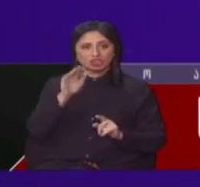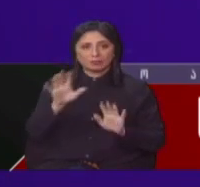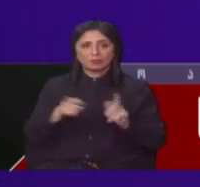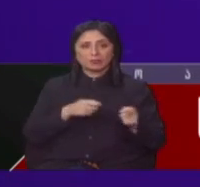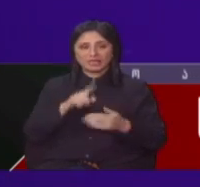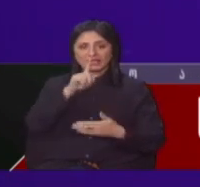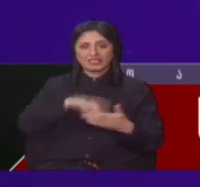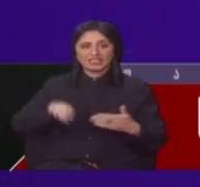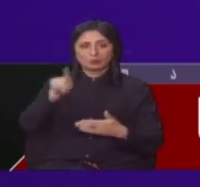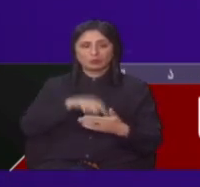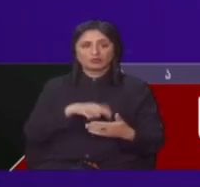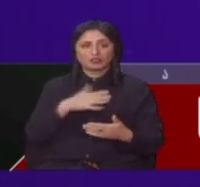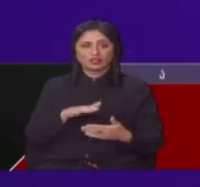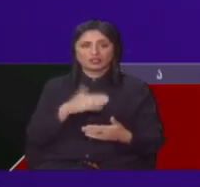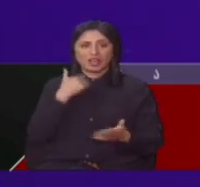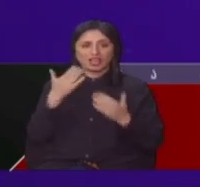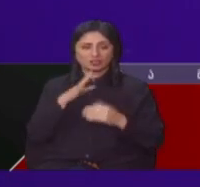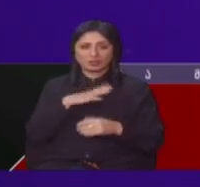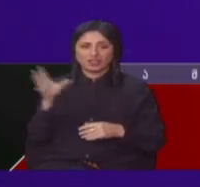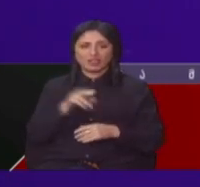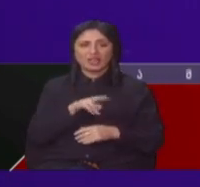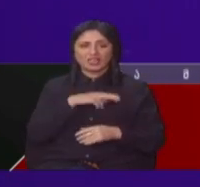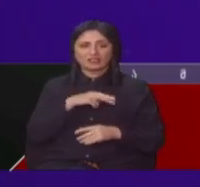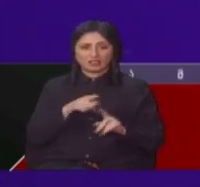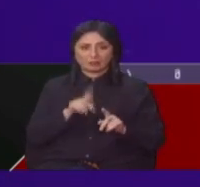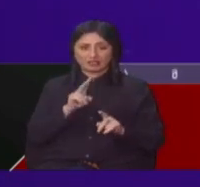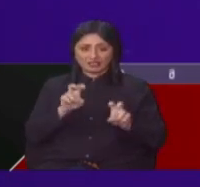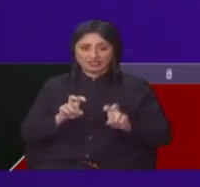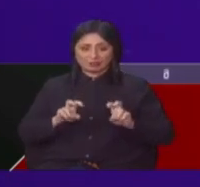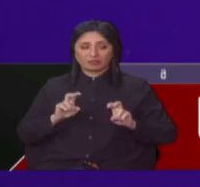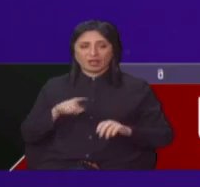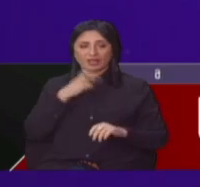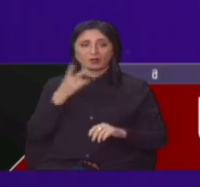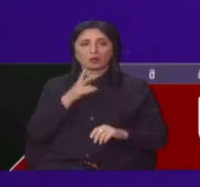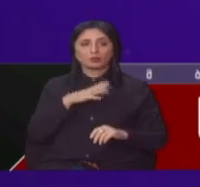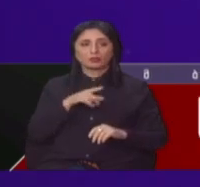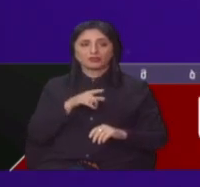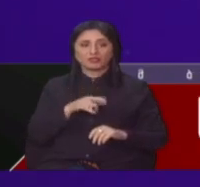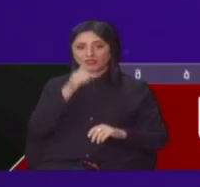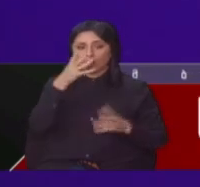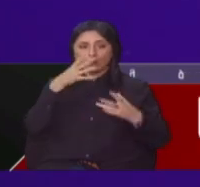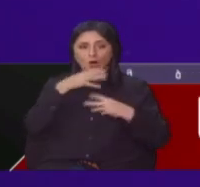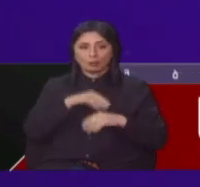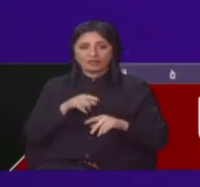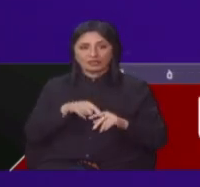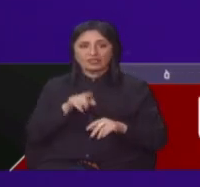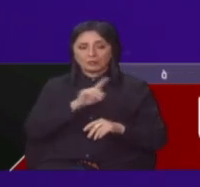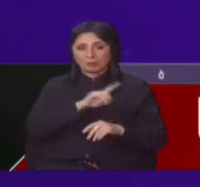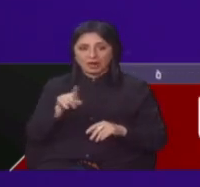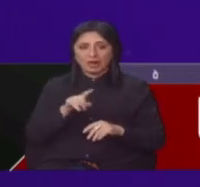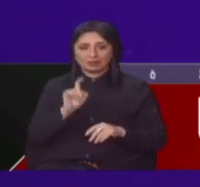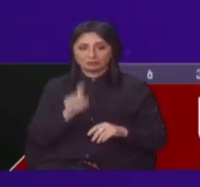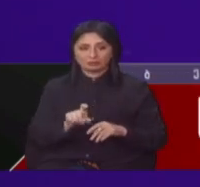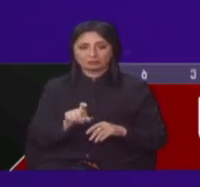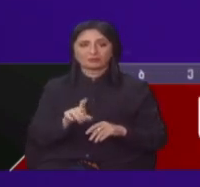președinte de impeachment supara, câinci, da, cu el a deputat, ma vinți cu darbașe, rătcaunda. Vermoache, ca să-mi spun ce am scăzut de bani. Magram, da,